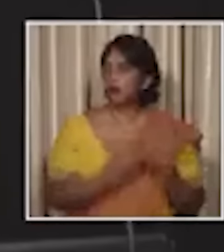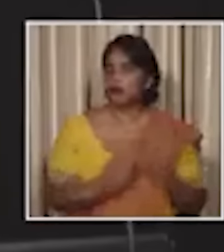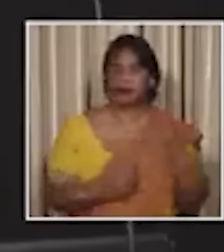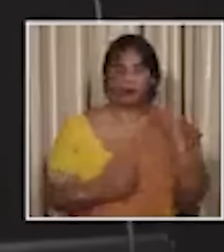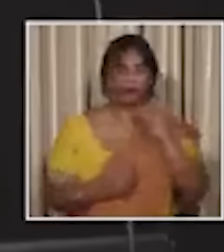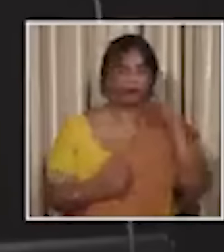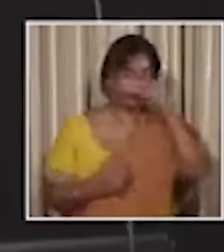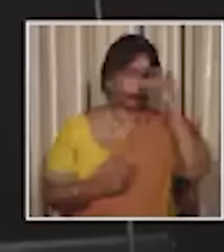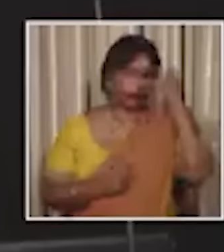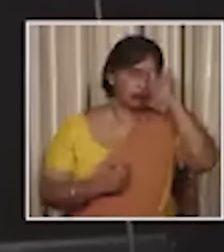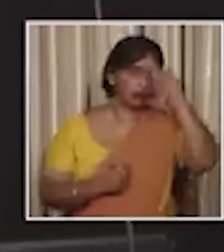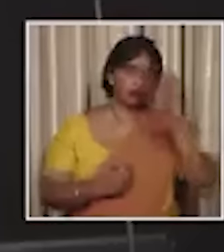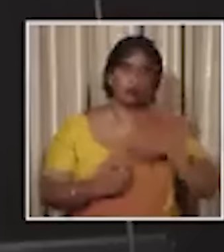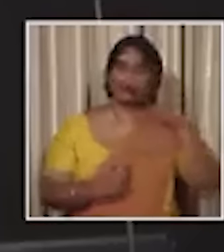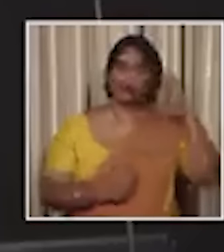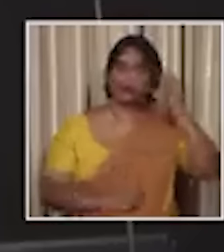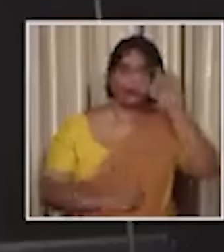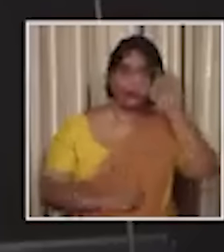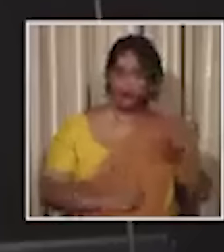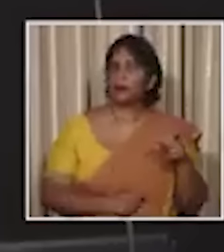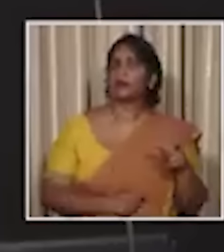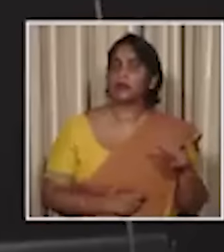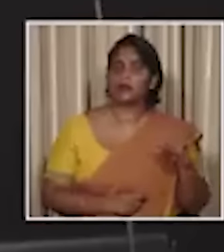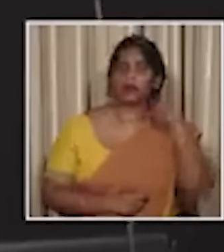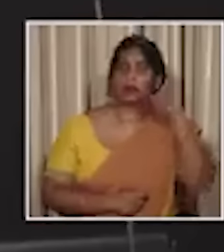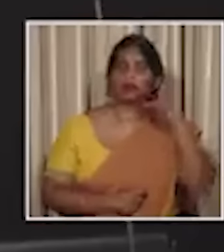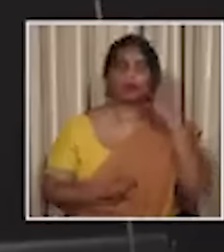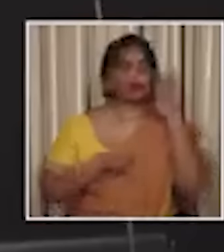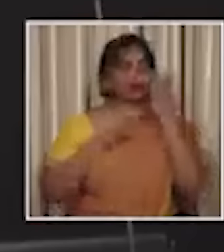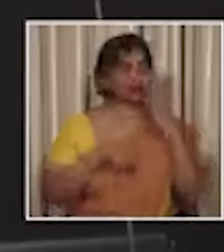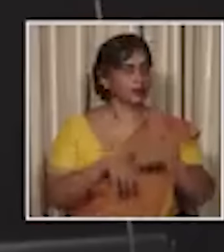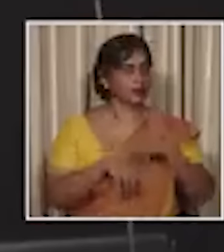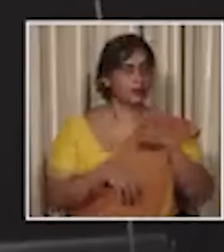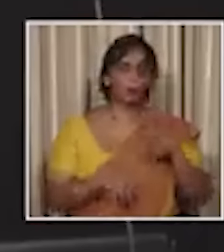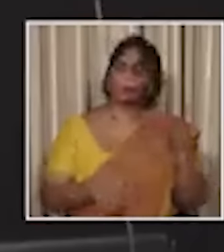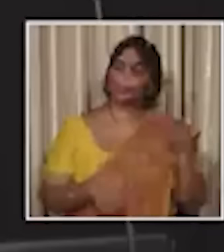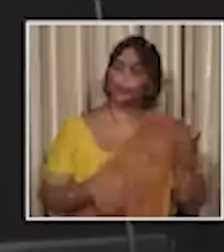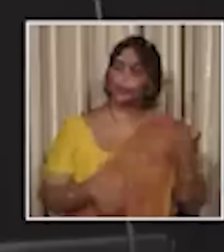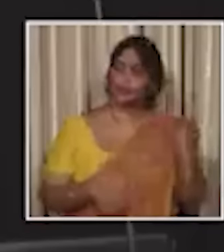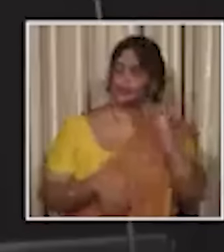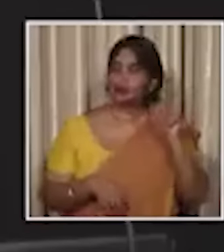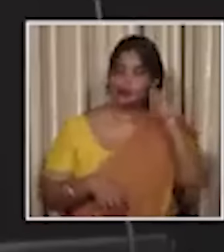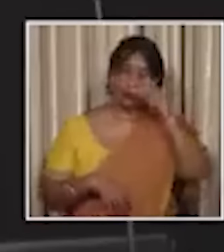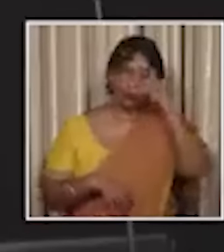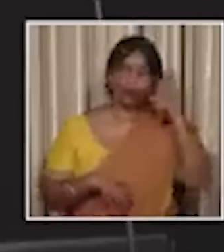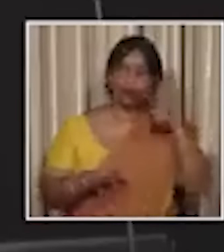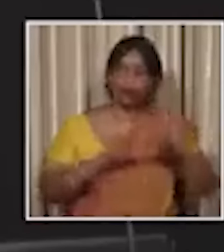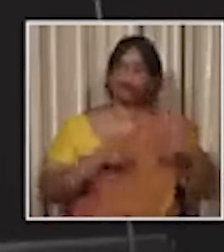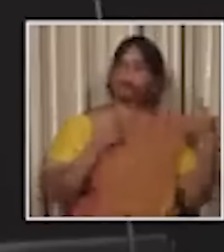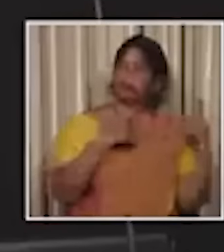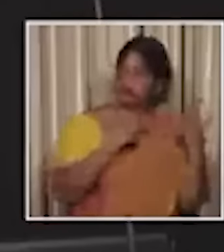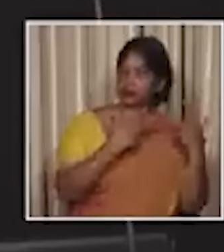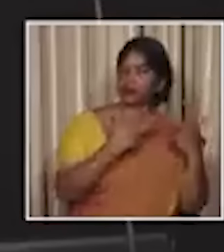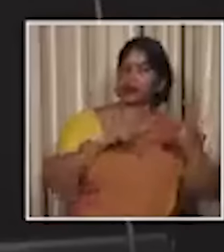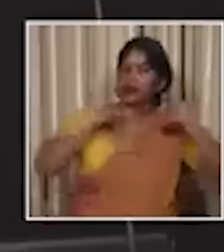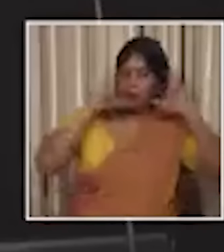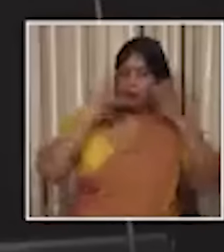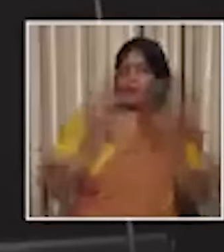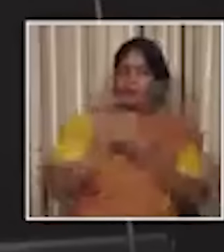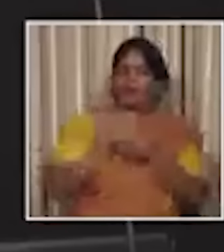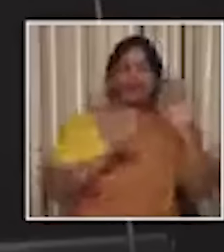குழந்தை பேசிக் கொண்டிருக்கிறது, என்னுடைய பிள்ளையை இதுவரை நான் காண முடியவில்லை, போய் கேட்டால் அப்படி ஒரு பிள்ளை இல்லை என்கிறார்கள். ஆகவே இந்த குழந்தைகளுக்கு என்ன நடந்தது